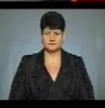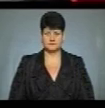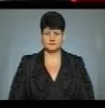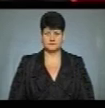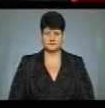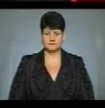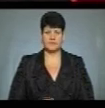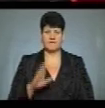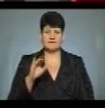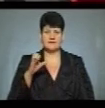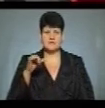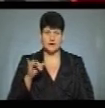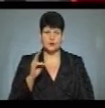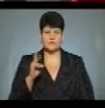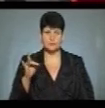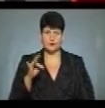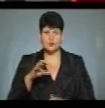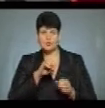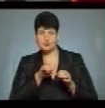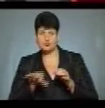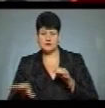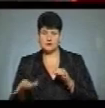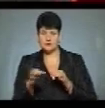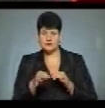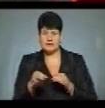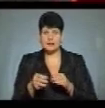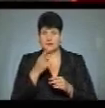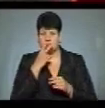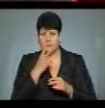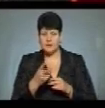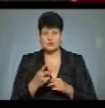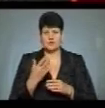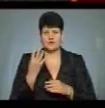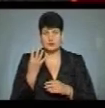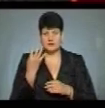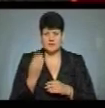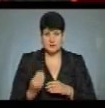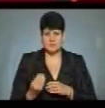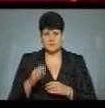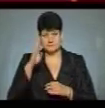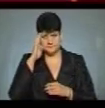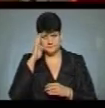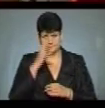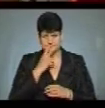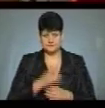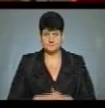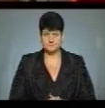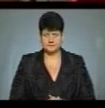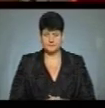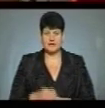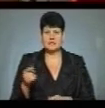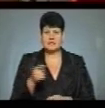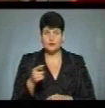У Вівсі Козівського району спустили став, біля якого востаннє бачили зниклого 4 дні тому Віктора Груб'яка.